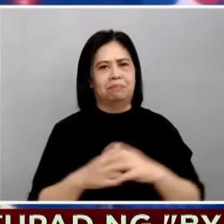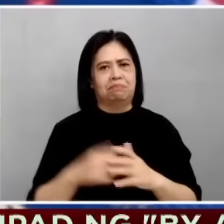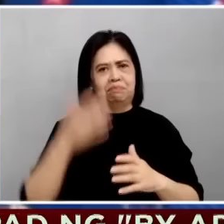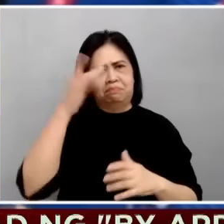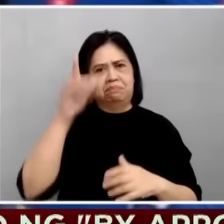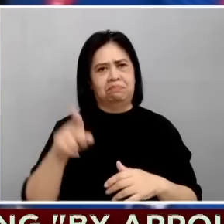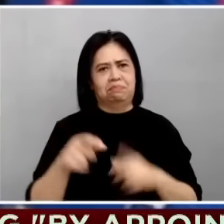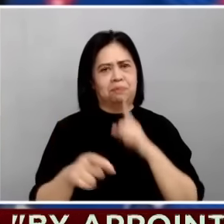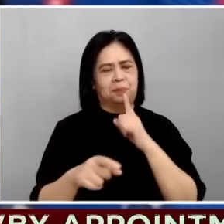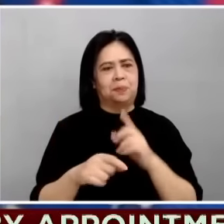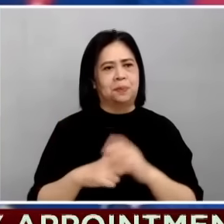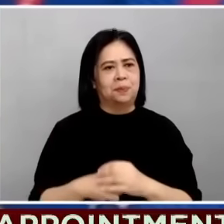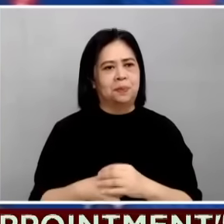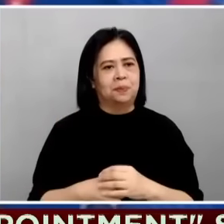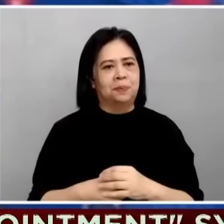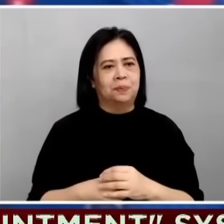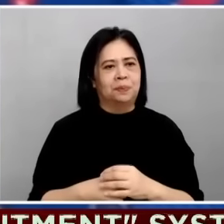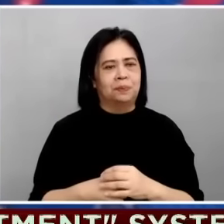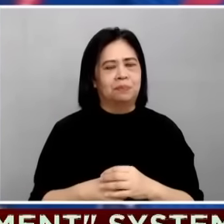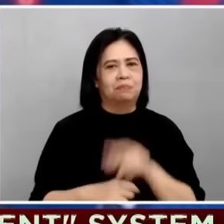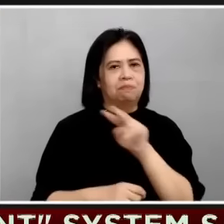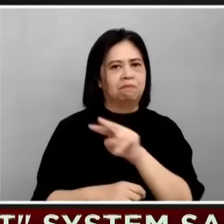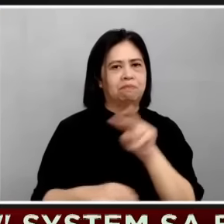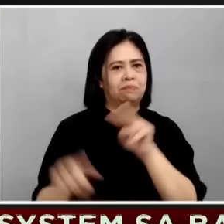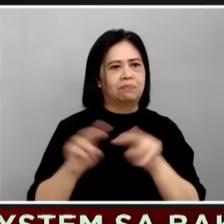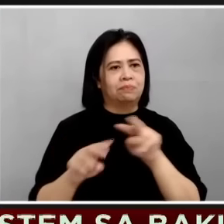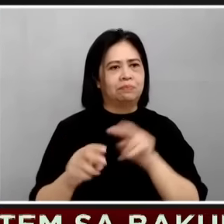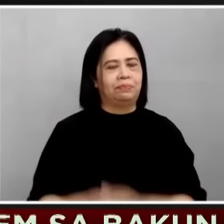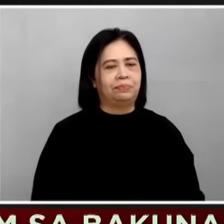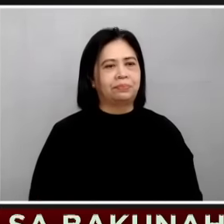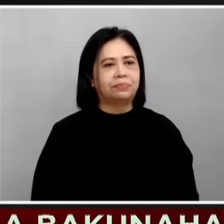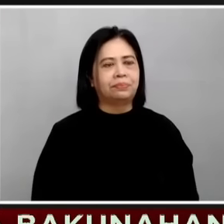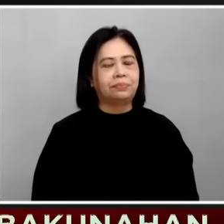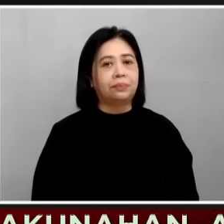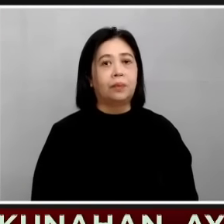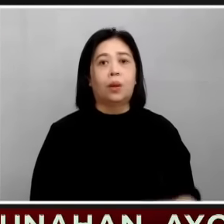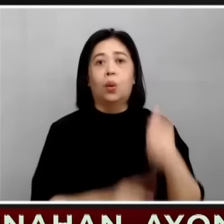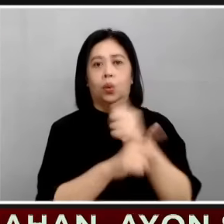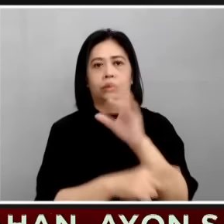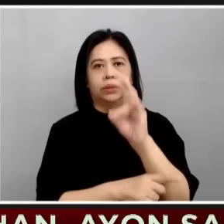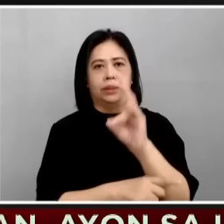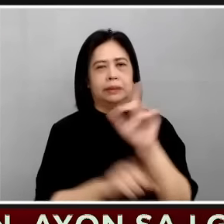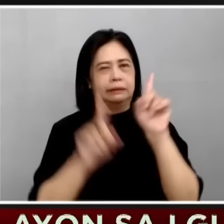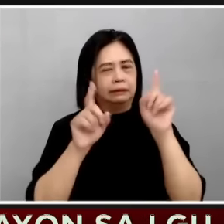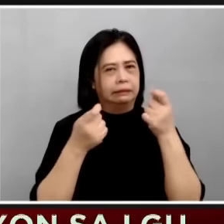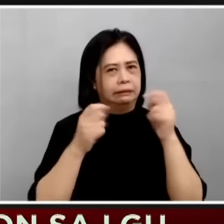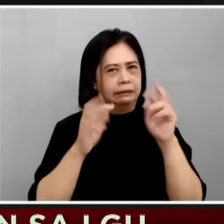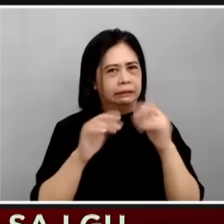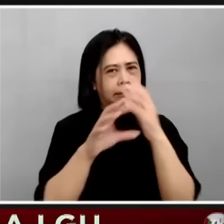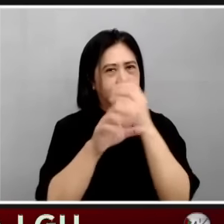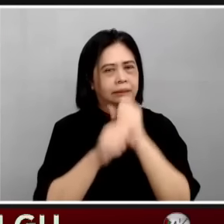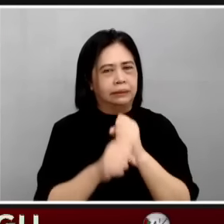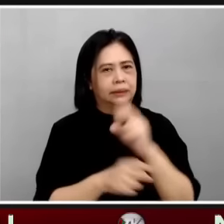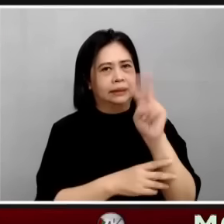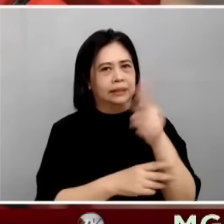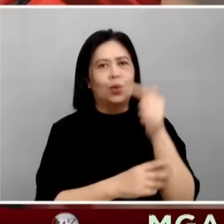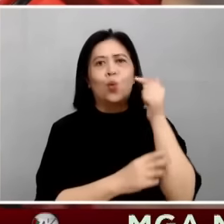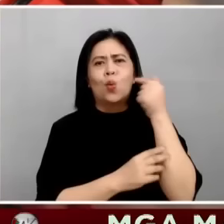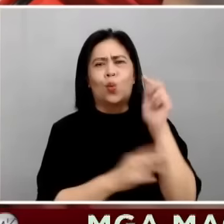talaga eh. Yung gustan niya, yung dikitan, yung fissure niya. Sa August 7, susubukan ni Paalam na makuha ang pangalawang gold